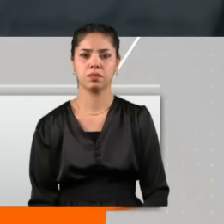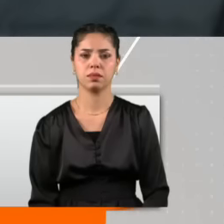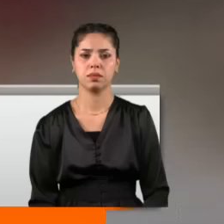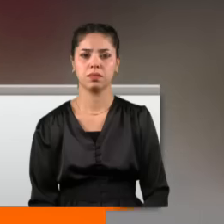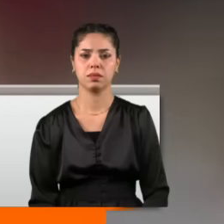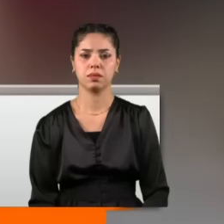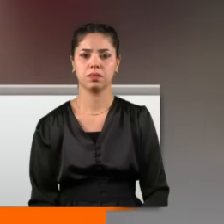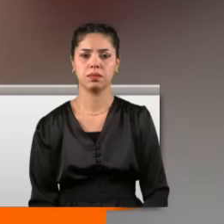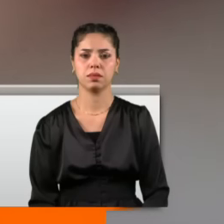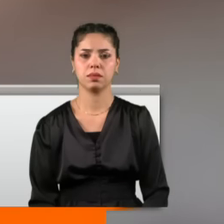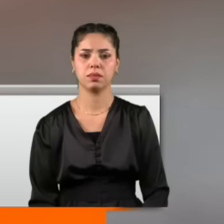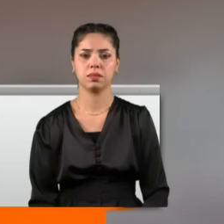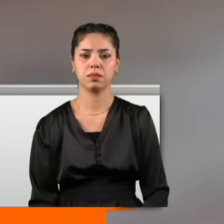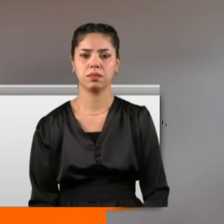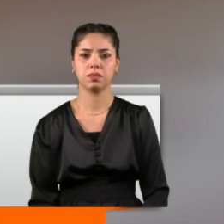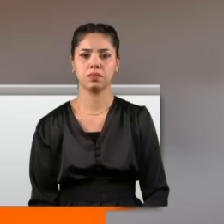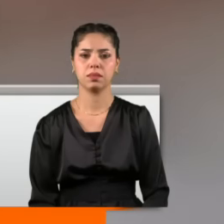bundan sonra.